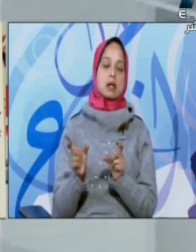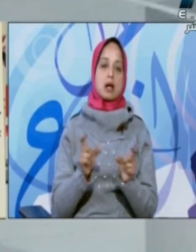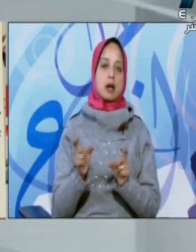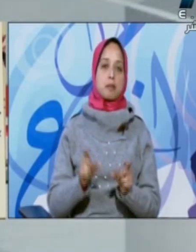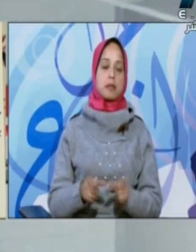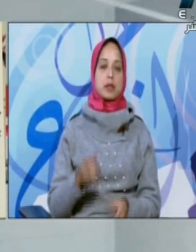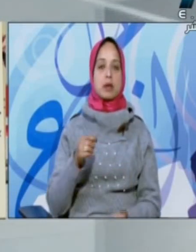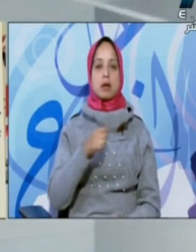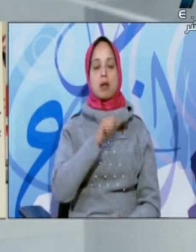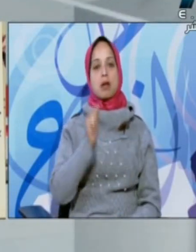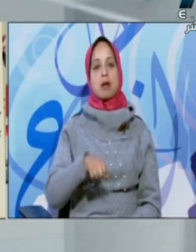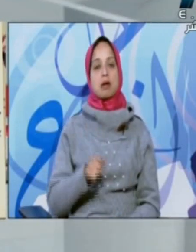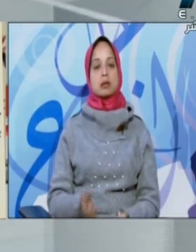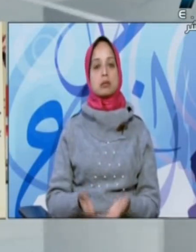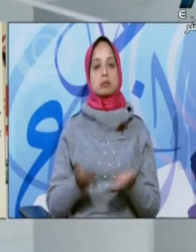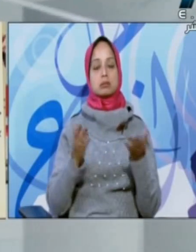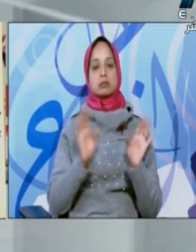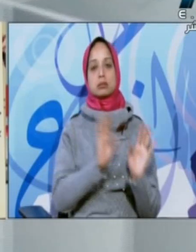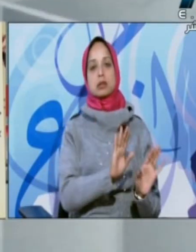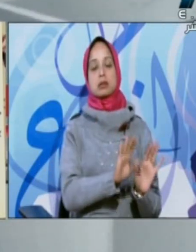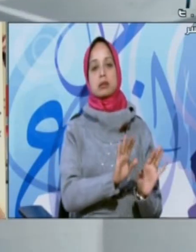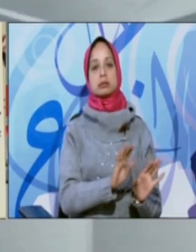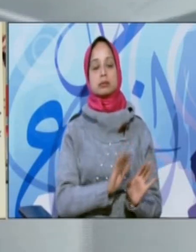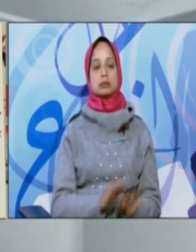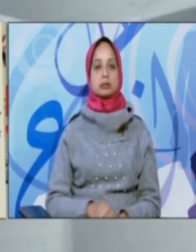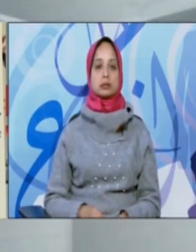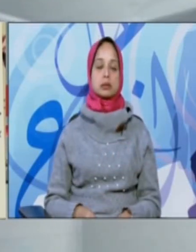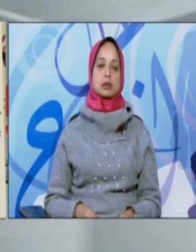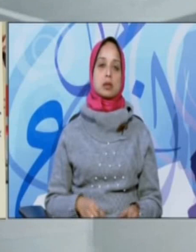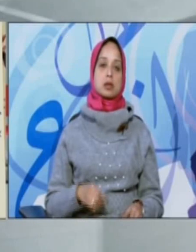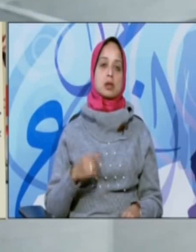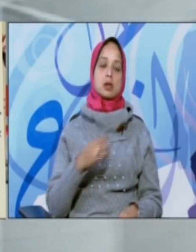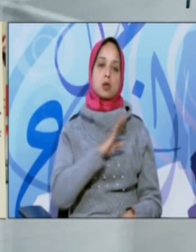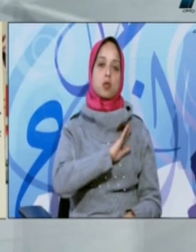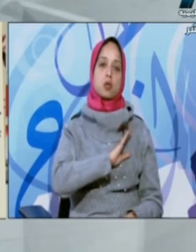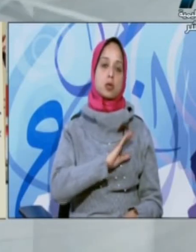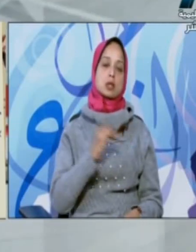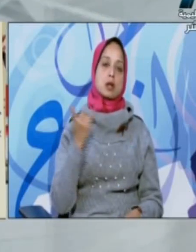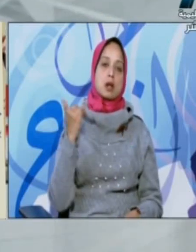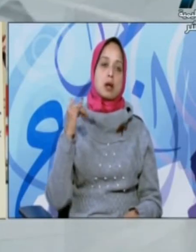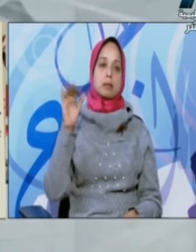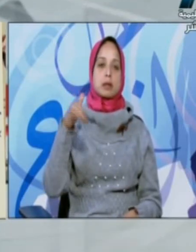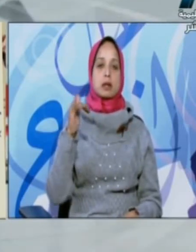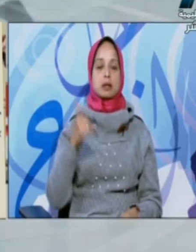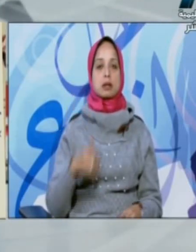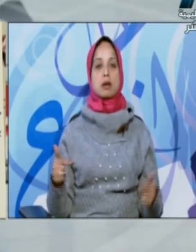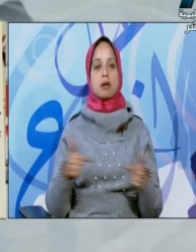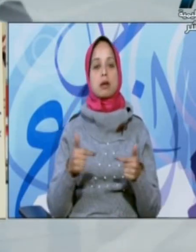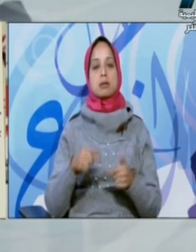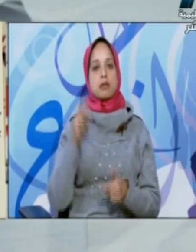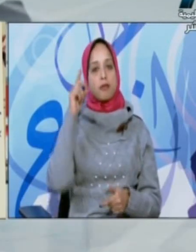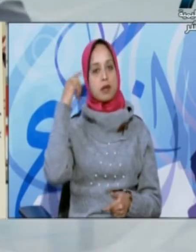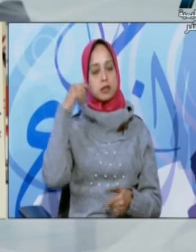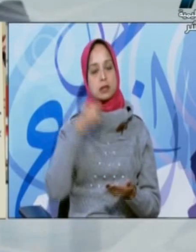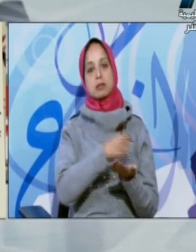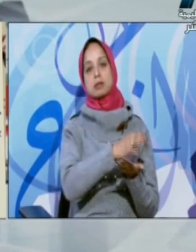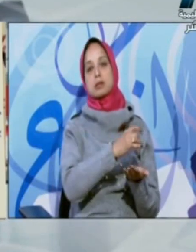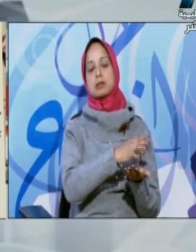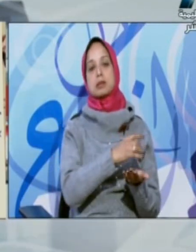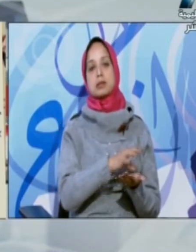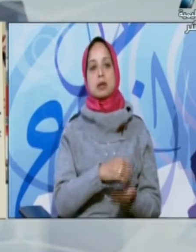حاجة. دخلت الجيوش العربية حرب فلسطين لإزالة دولة إسرائيل، دخلنا سنة